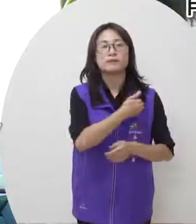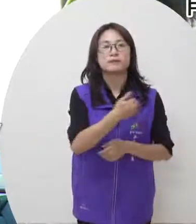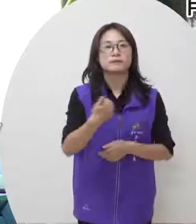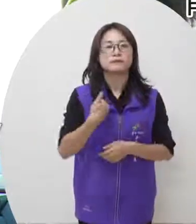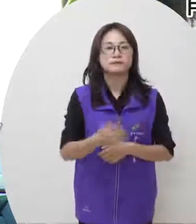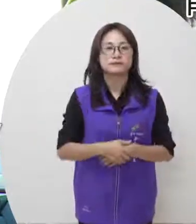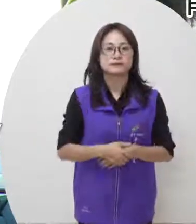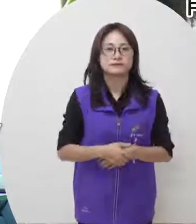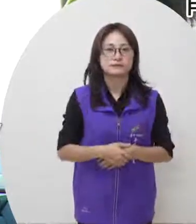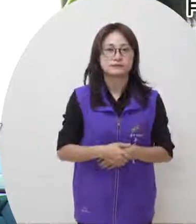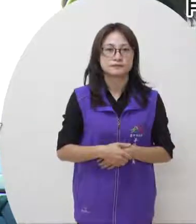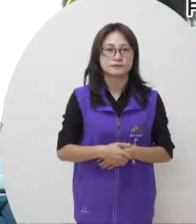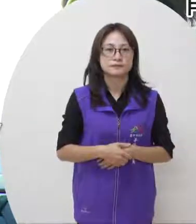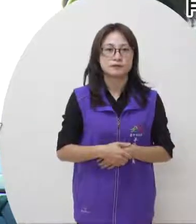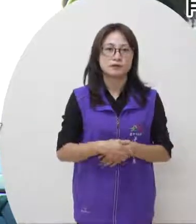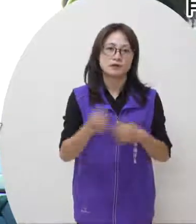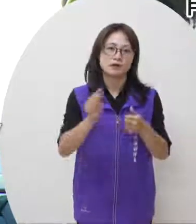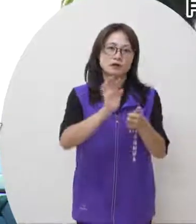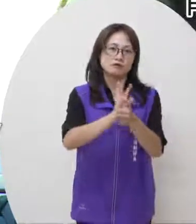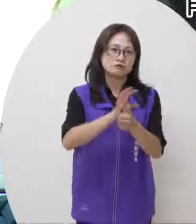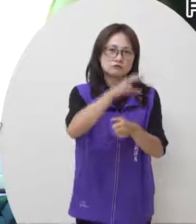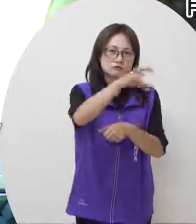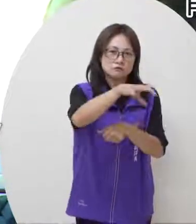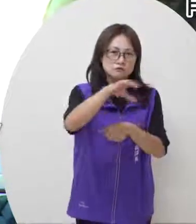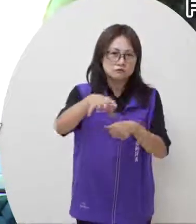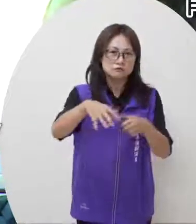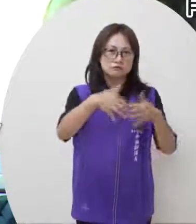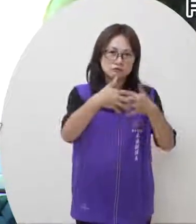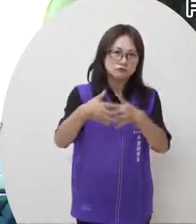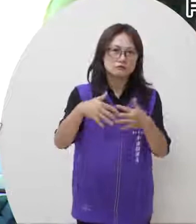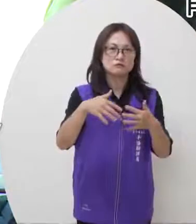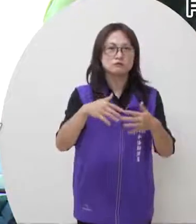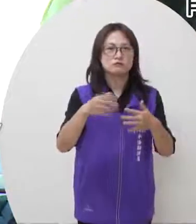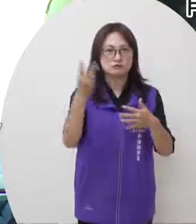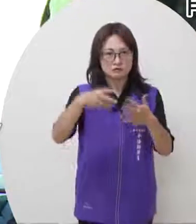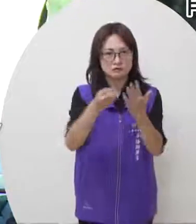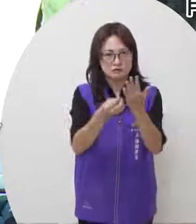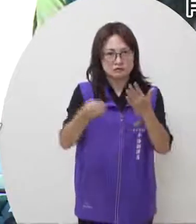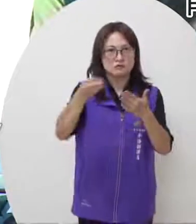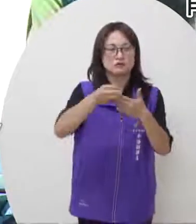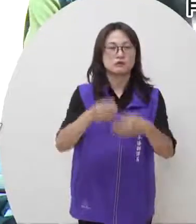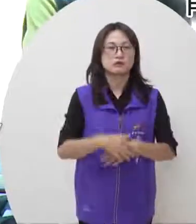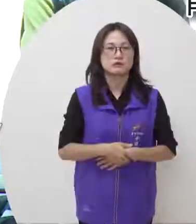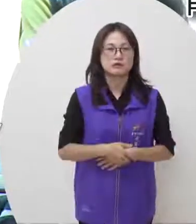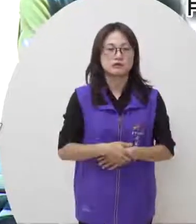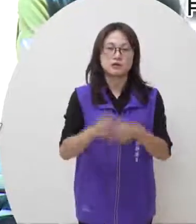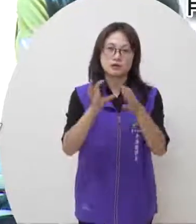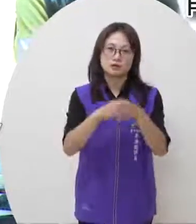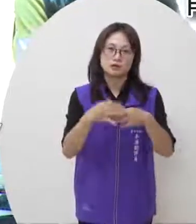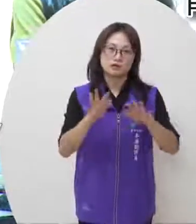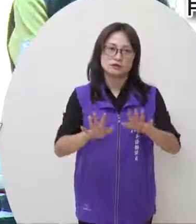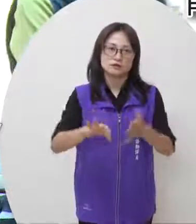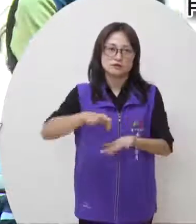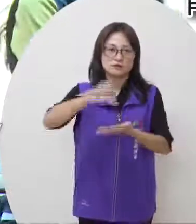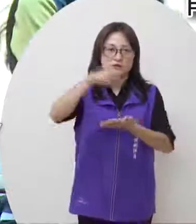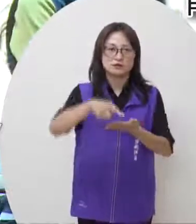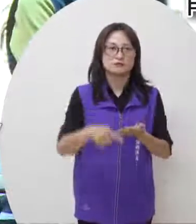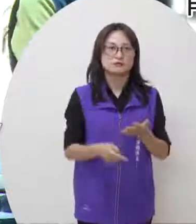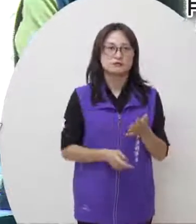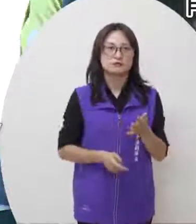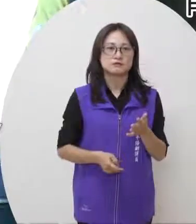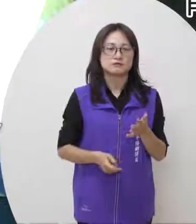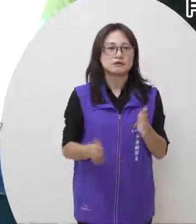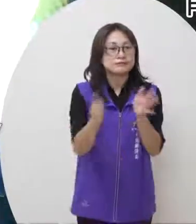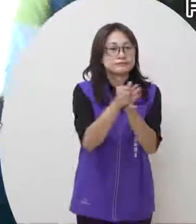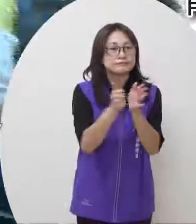这些服务设施可以做得更好。那修会是我们这一次所提出来的叫做乘车优惠市民